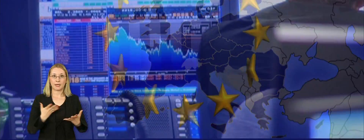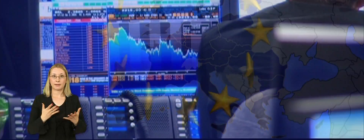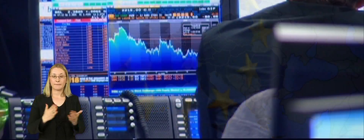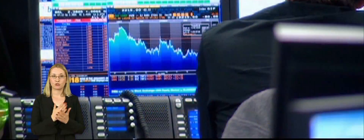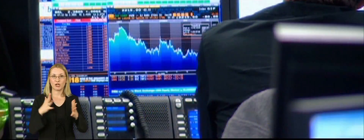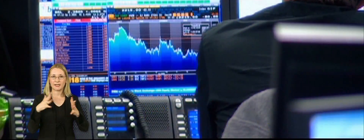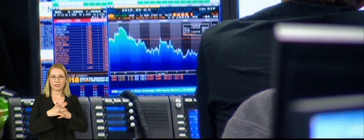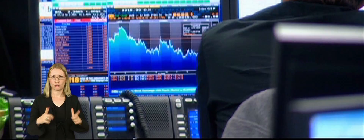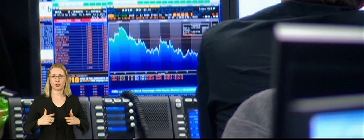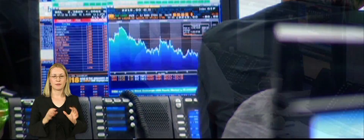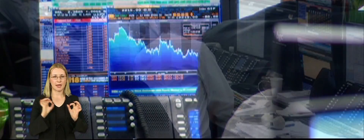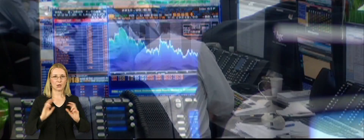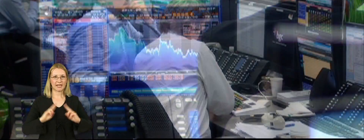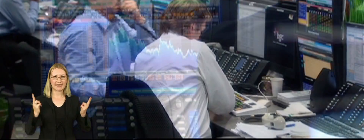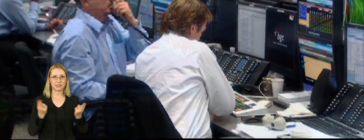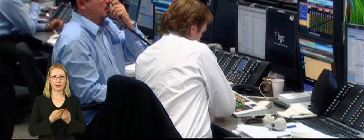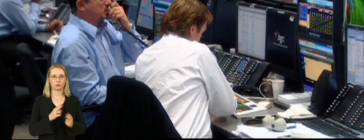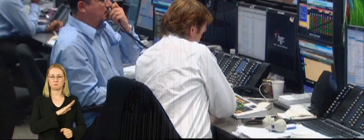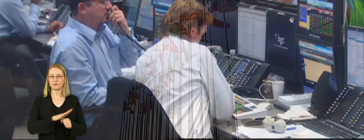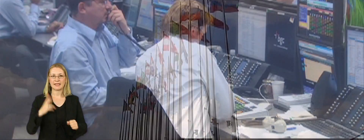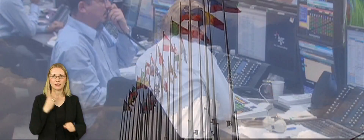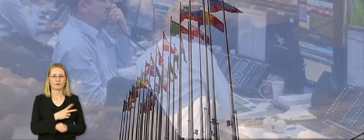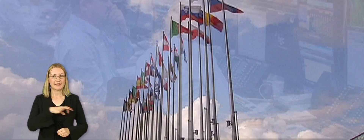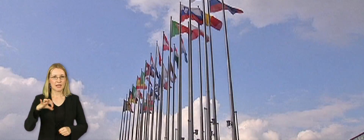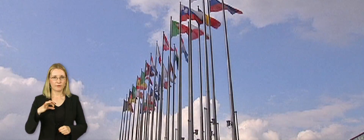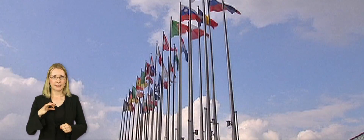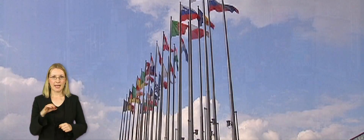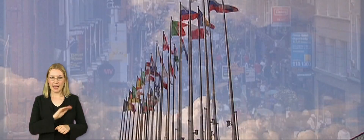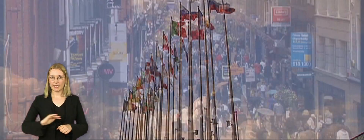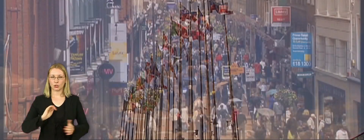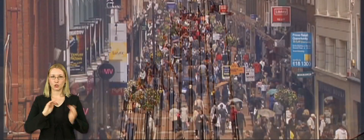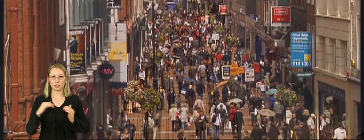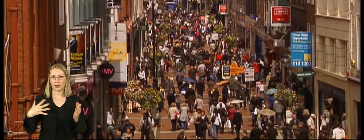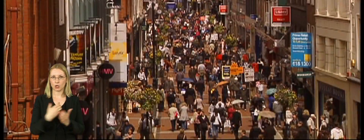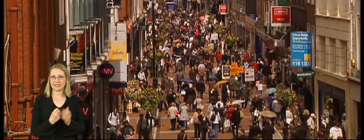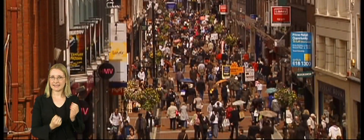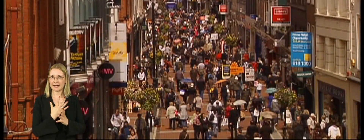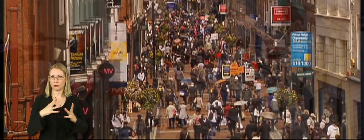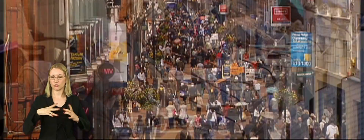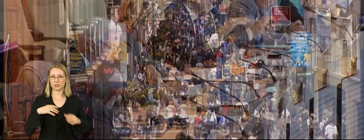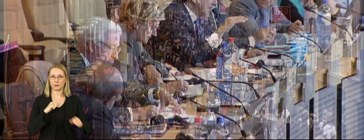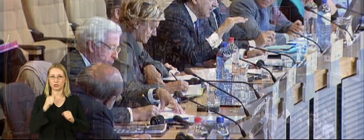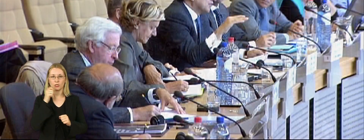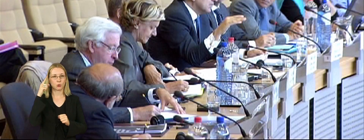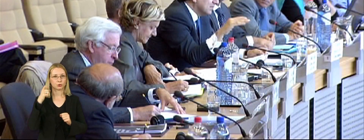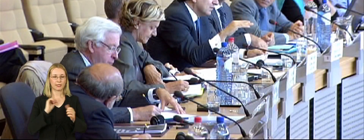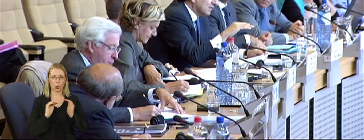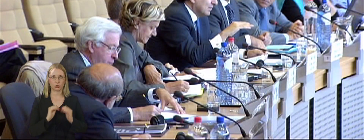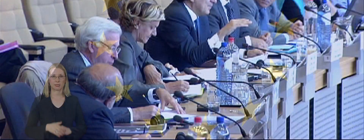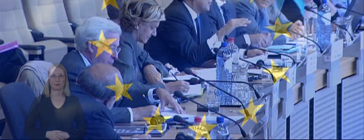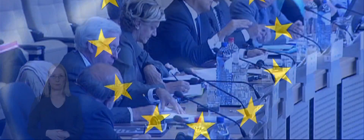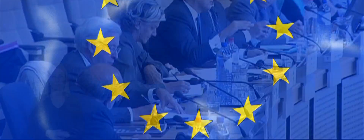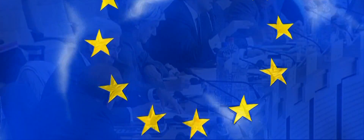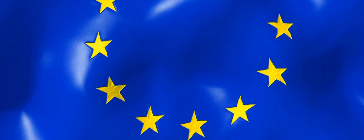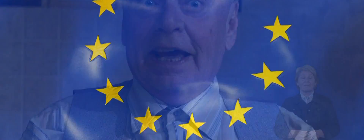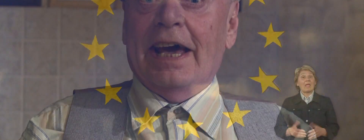srednjoeuropskim zemljama u kojima prosječan građanin živi najbolje na svijetu. Sve su te zemlje neovisne, a regionalnu suradnju koriste za razvoj gospodarskih, političkih i